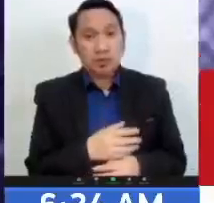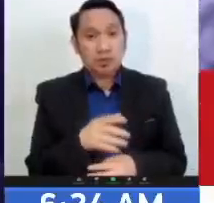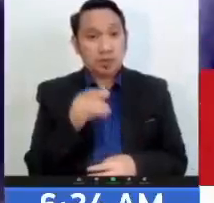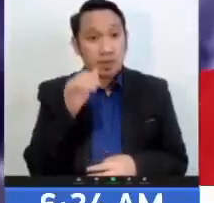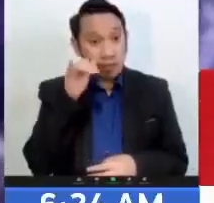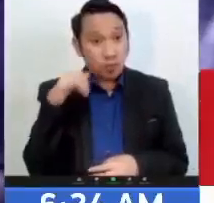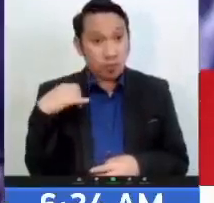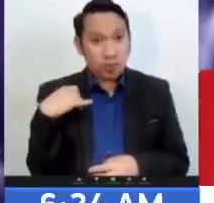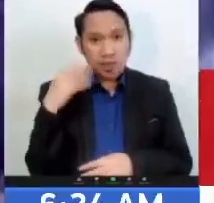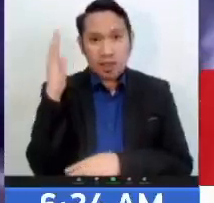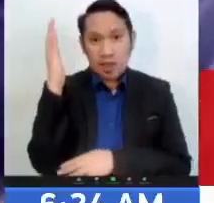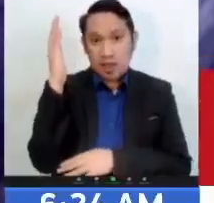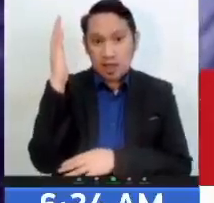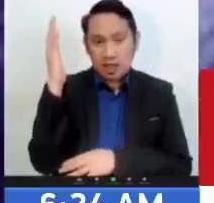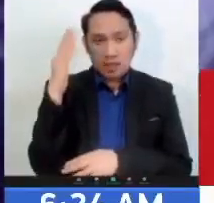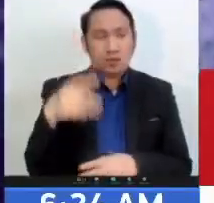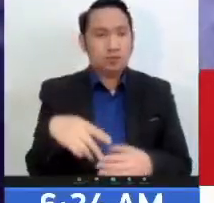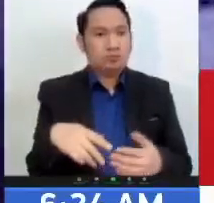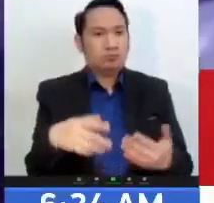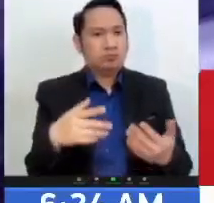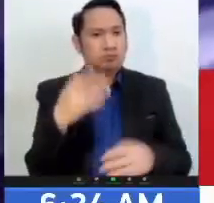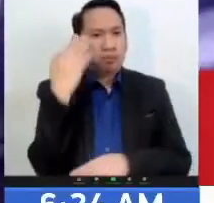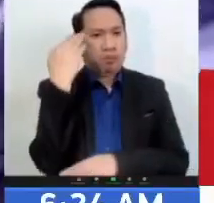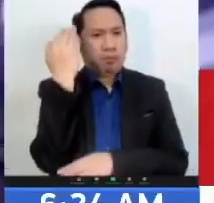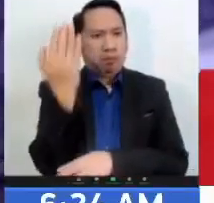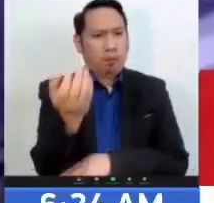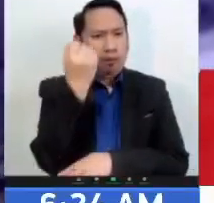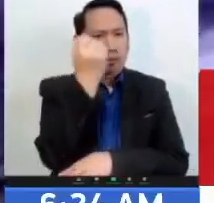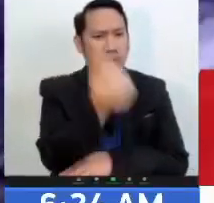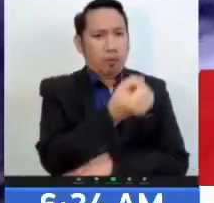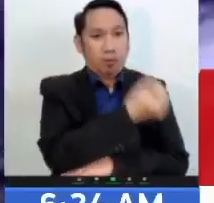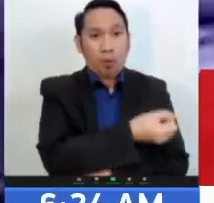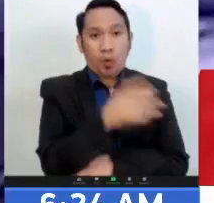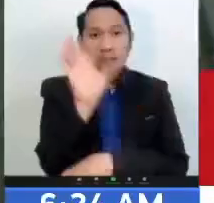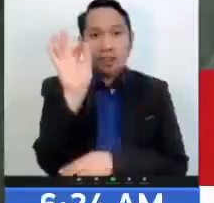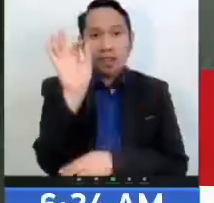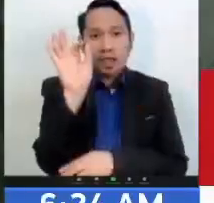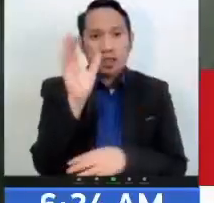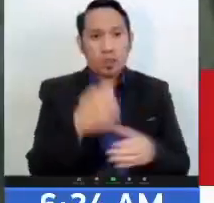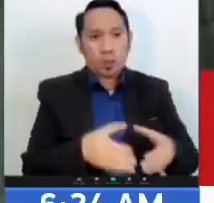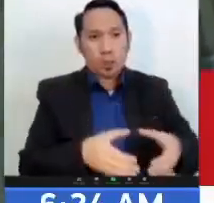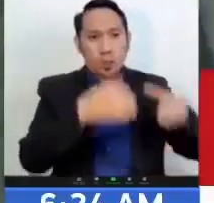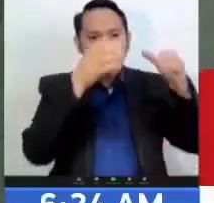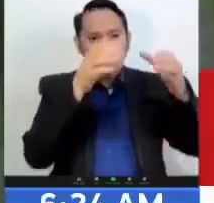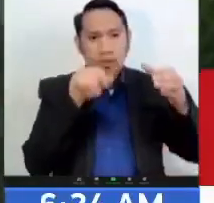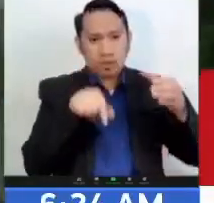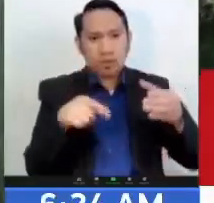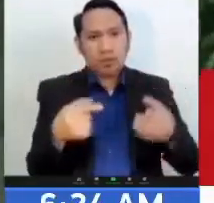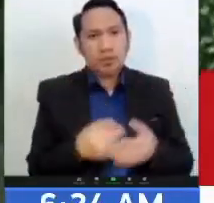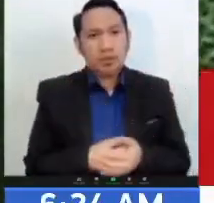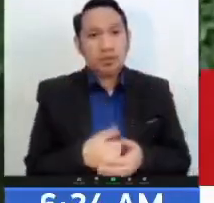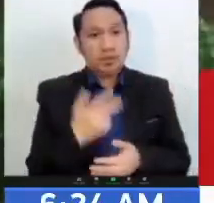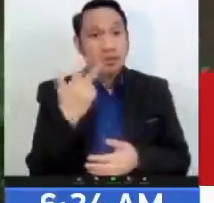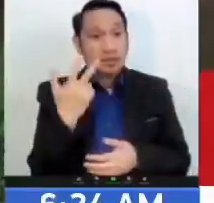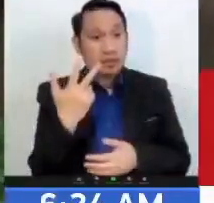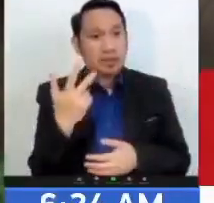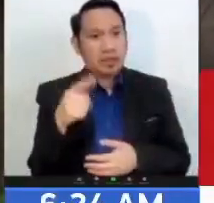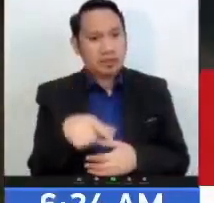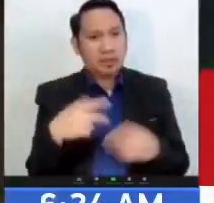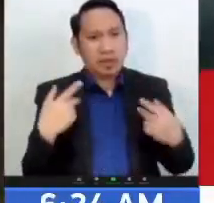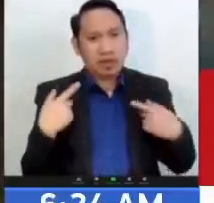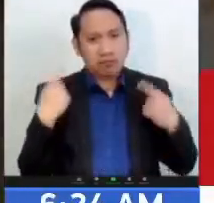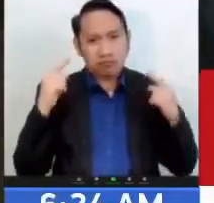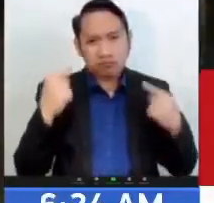sunod-sunod na nagtumbahan ang 9 na poste ng kuryente at telecommunications dito sa Binondo. 3 ang nagtamo ng minor injuries,